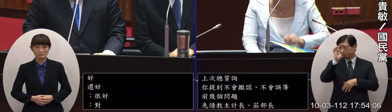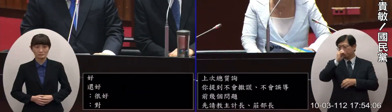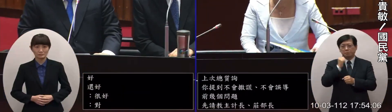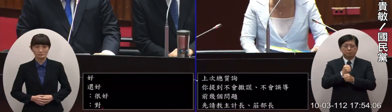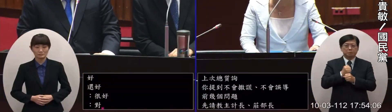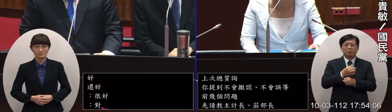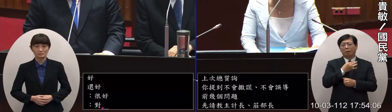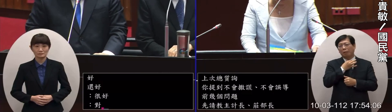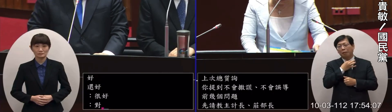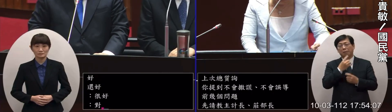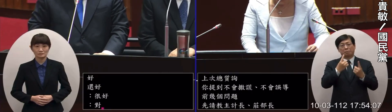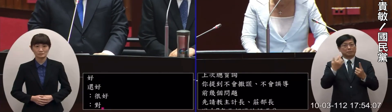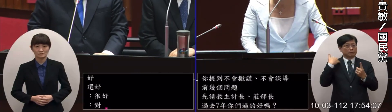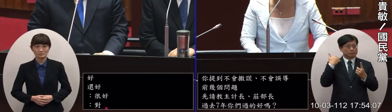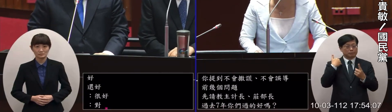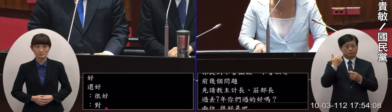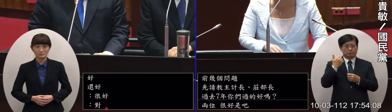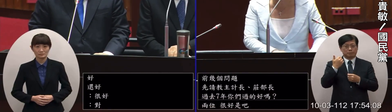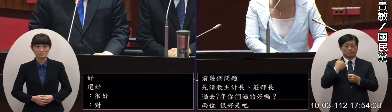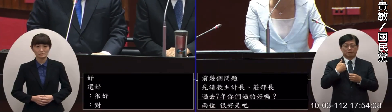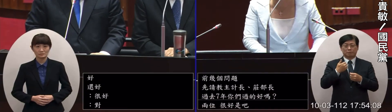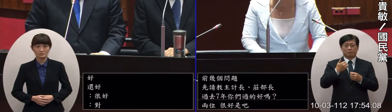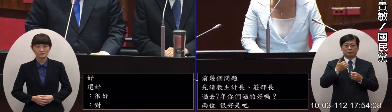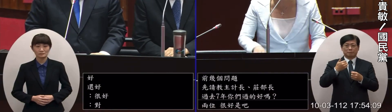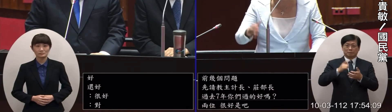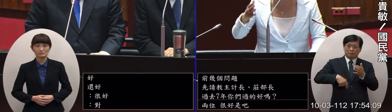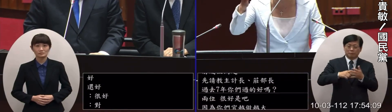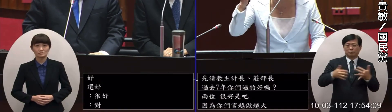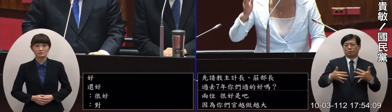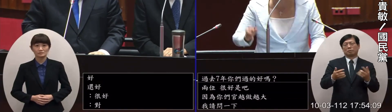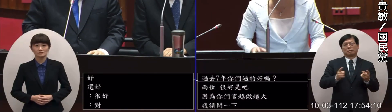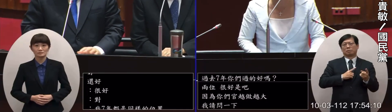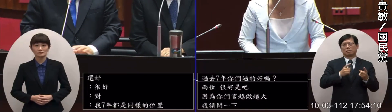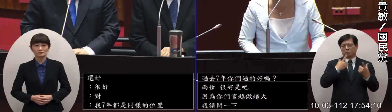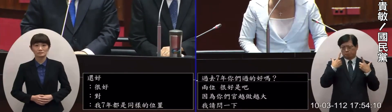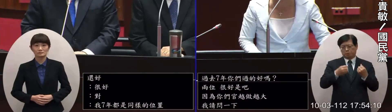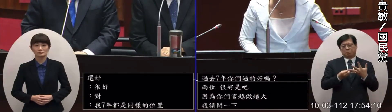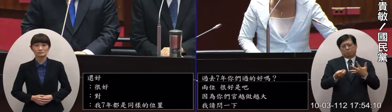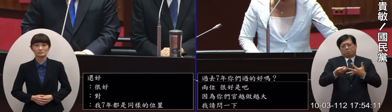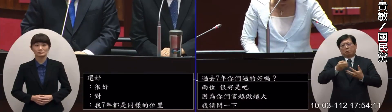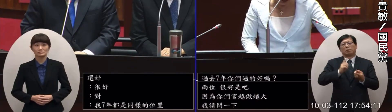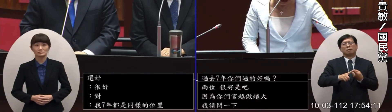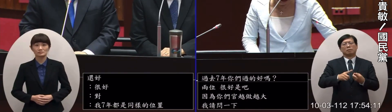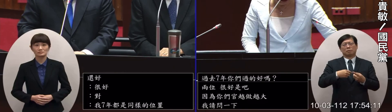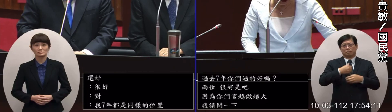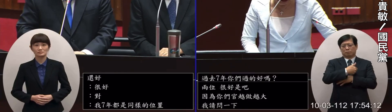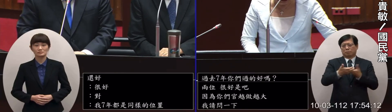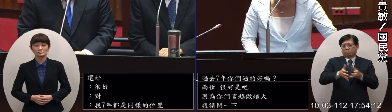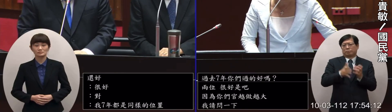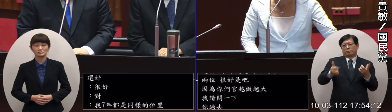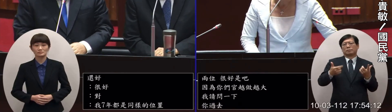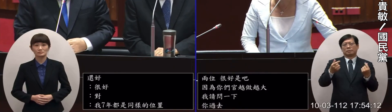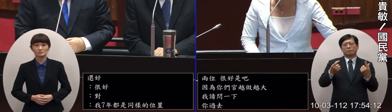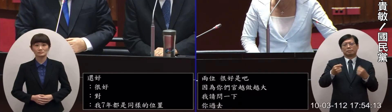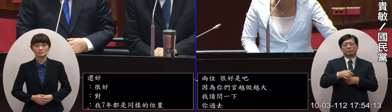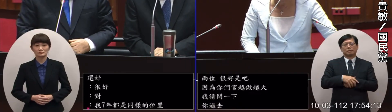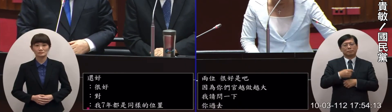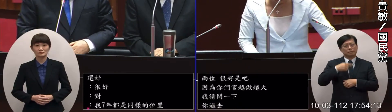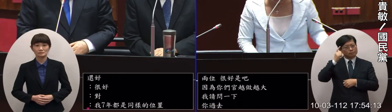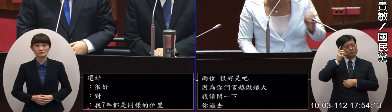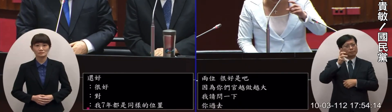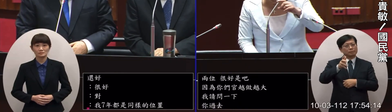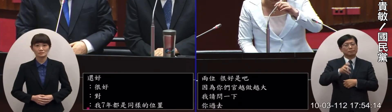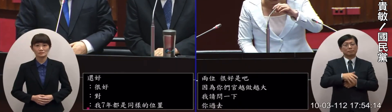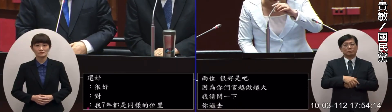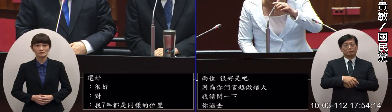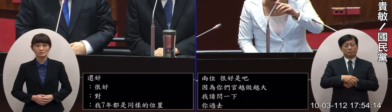作比以前这个容易的问题，因为反正你是节节上升嘛。我们庄部长也是一样。那我再请教